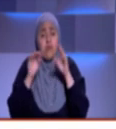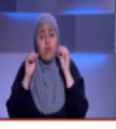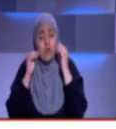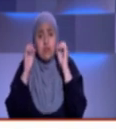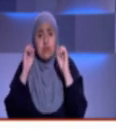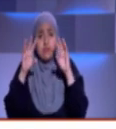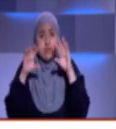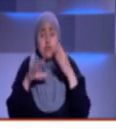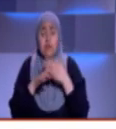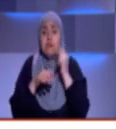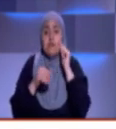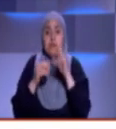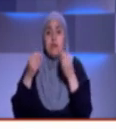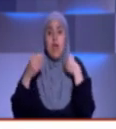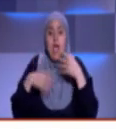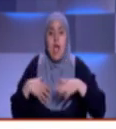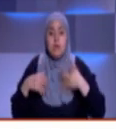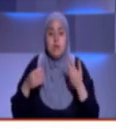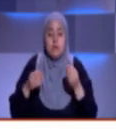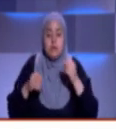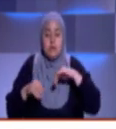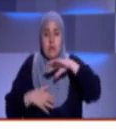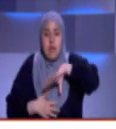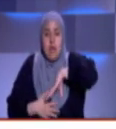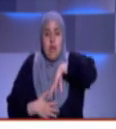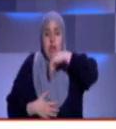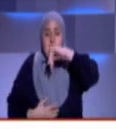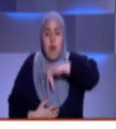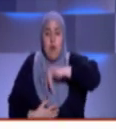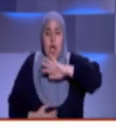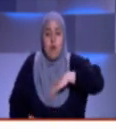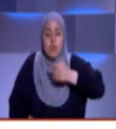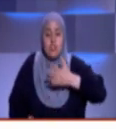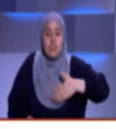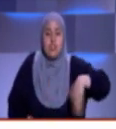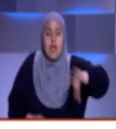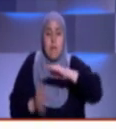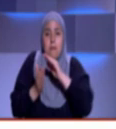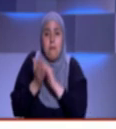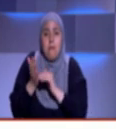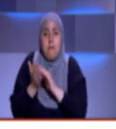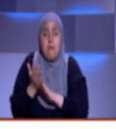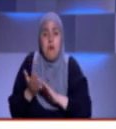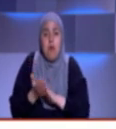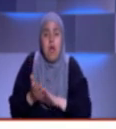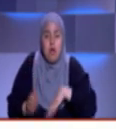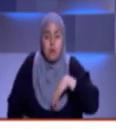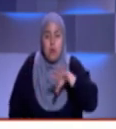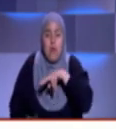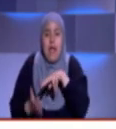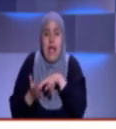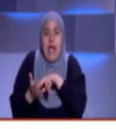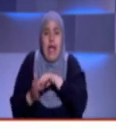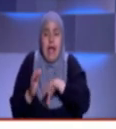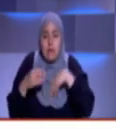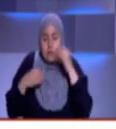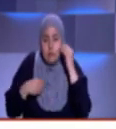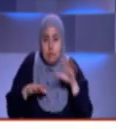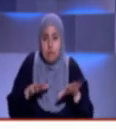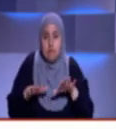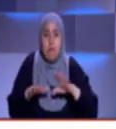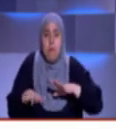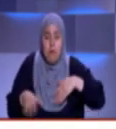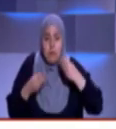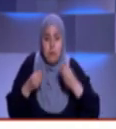لتوتير العالم وخلق حالة من التوتر والإرهاب الفكري والذهني وتهديد العالم بأكمله. ما